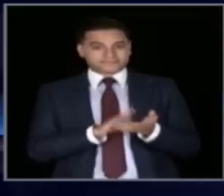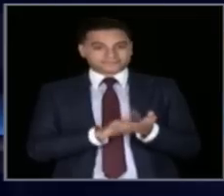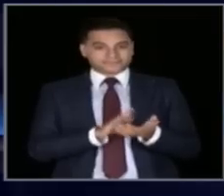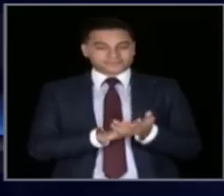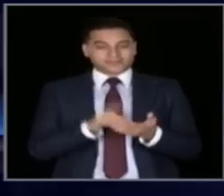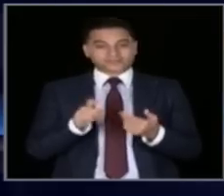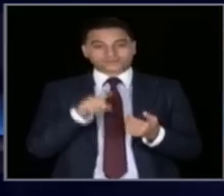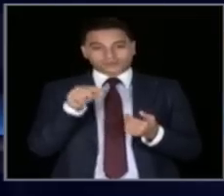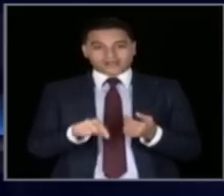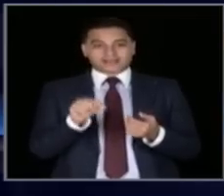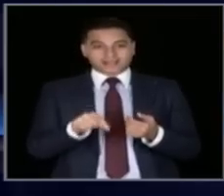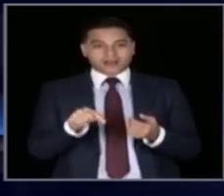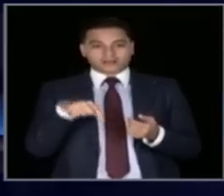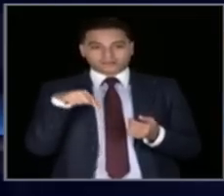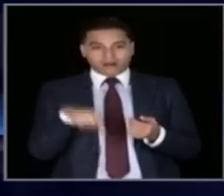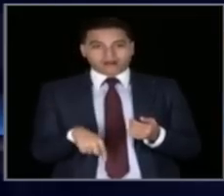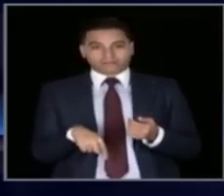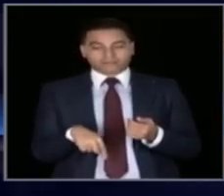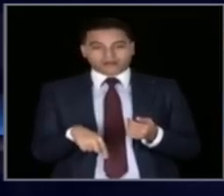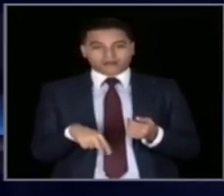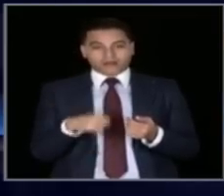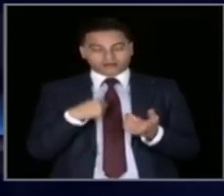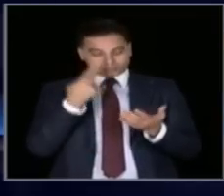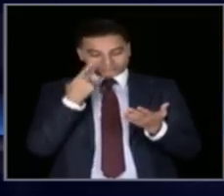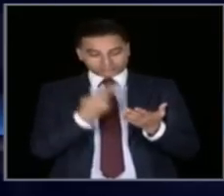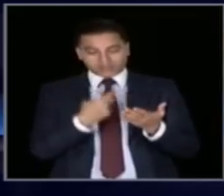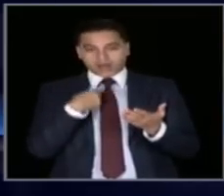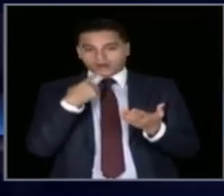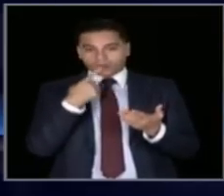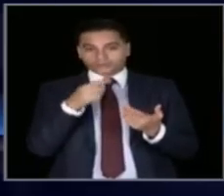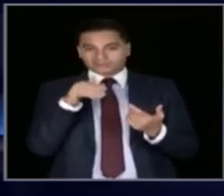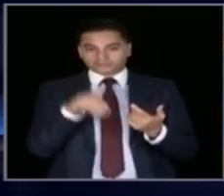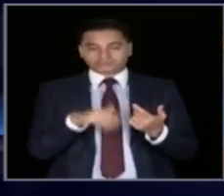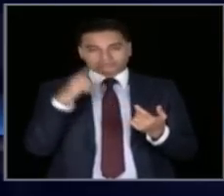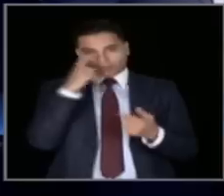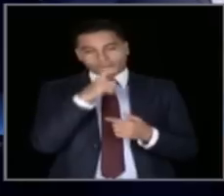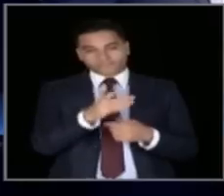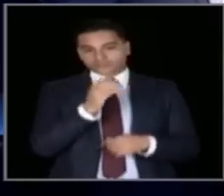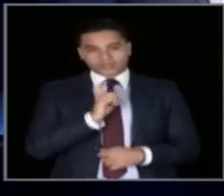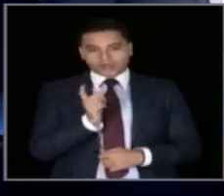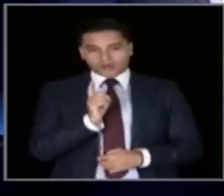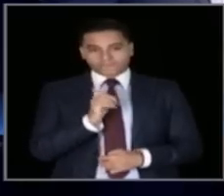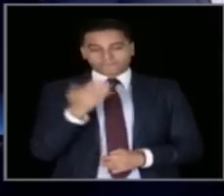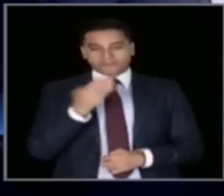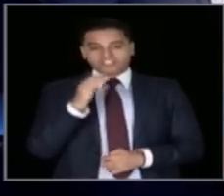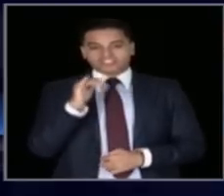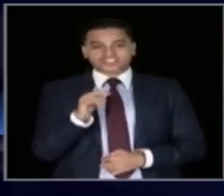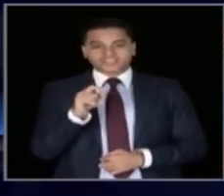سهل. لما السؤال ده النهاردة كان قدامي قلت لهم السؤال ده صعب، لأن